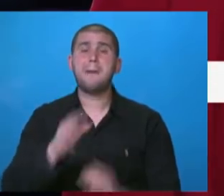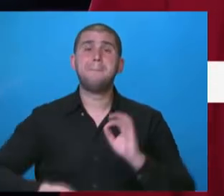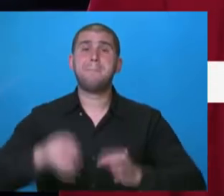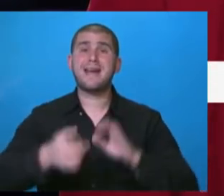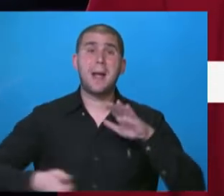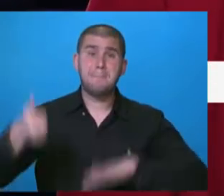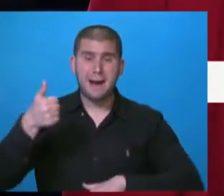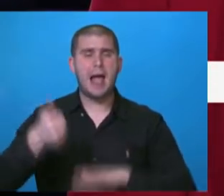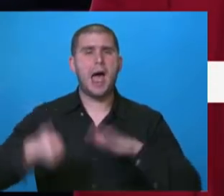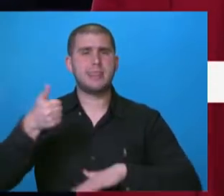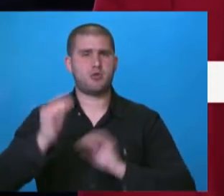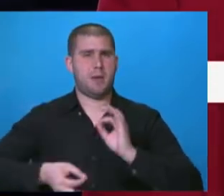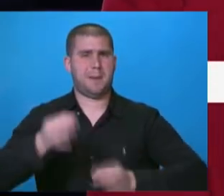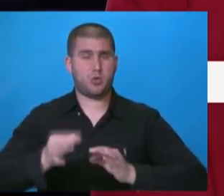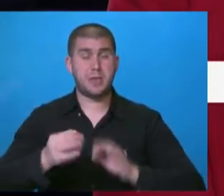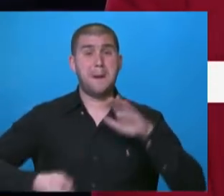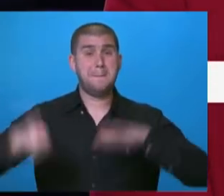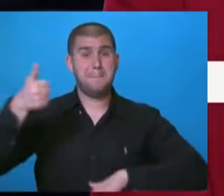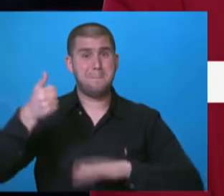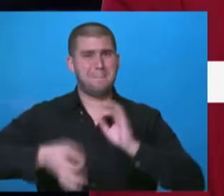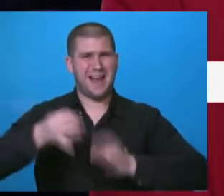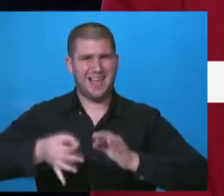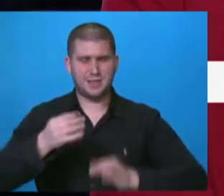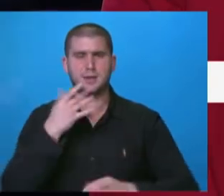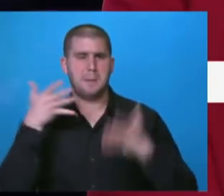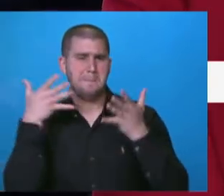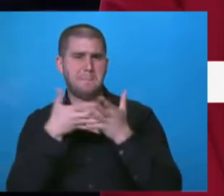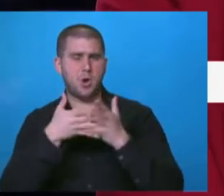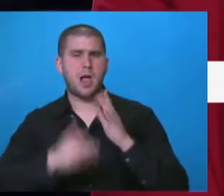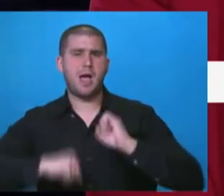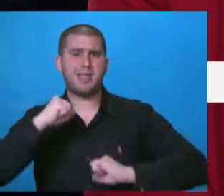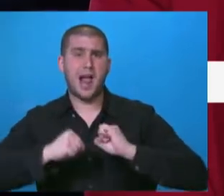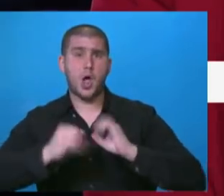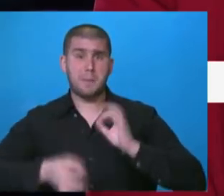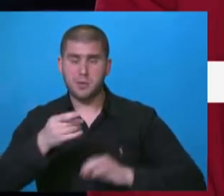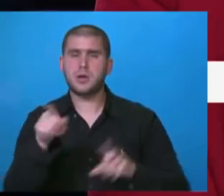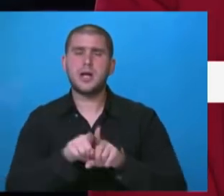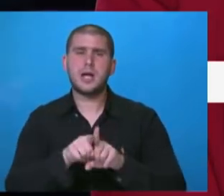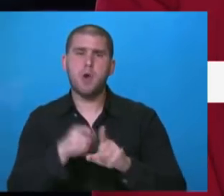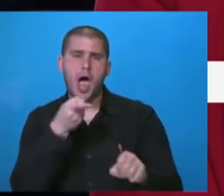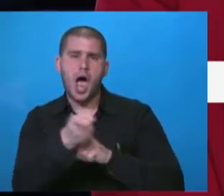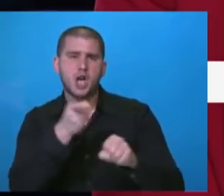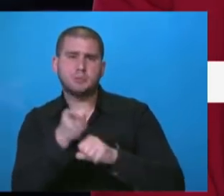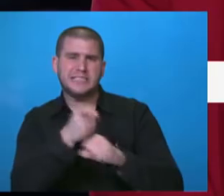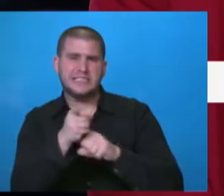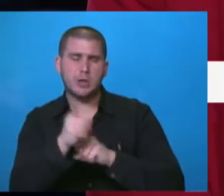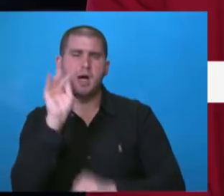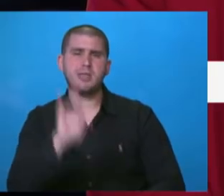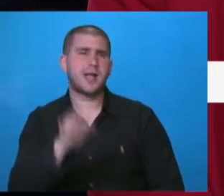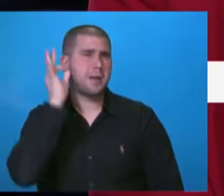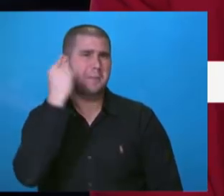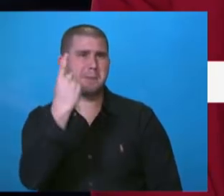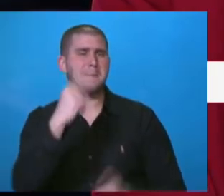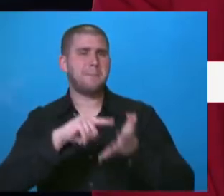להנהלת הפרקליטות. הפרקליט הבכיר מבקר את התנהלות הפרקליטות בהקשר של מה שהוא גינה מסע השמצות שהתנהל נגד מי שהייתה